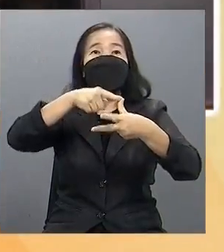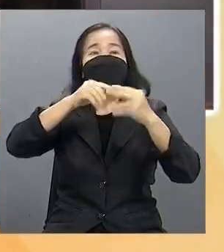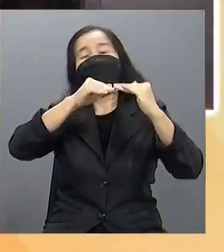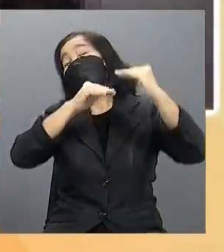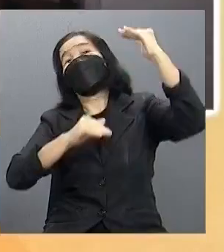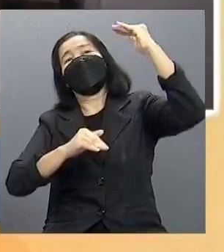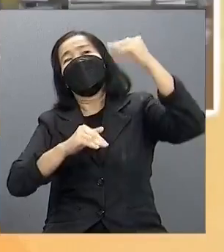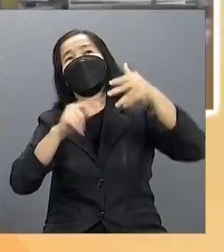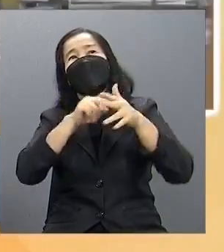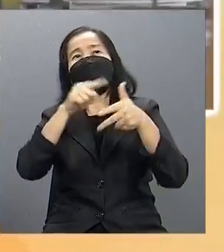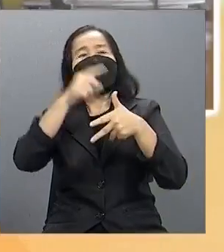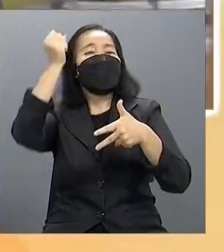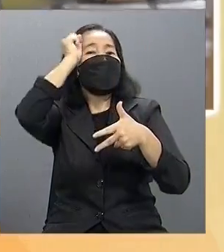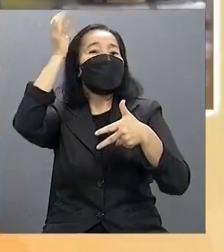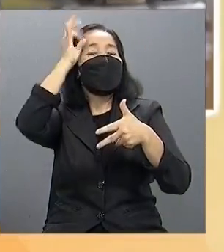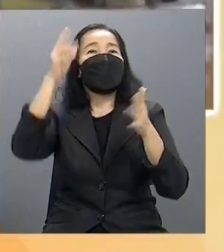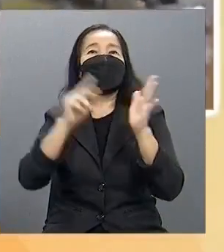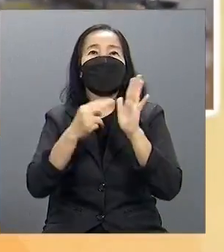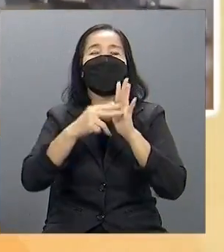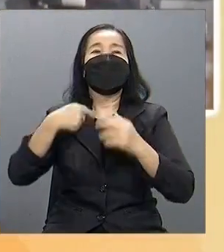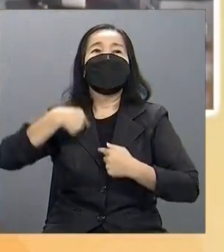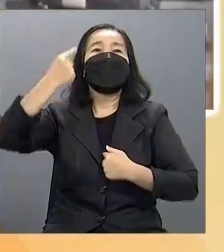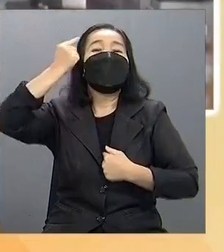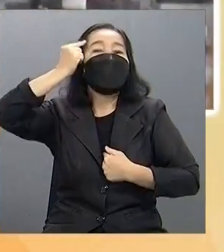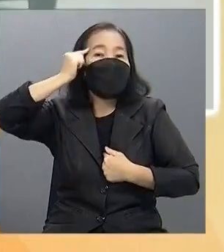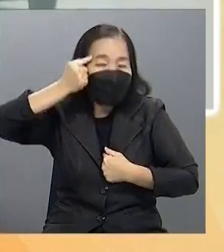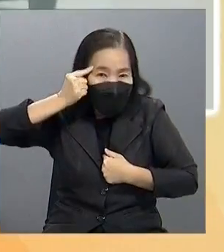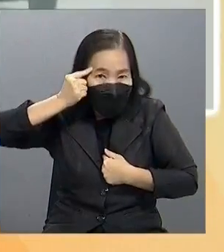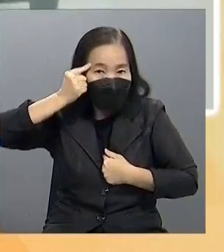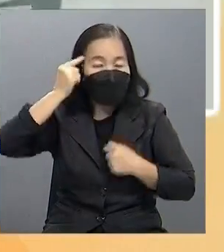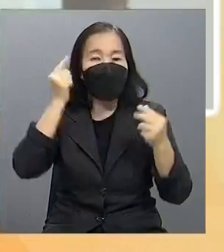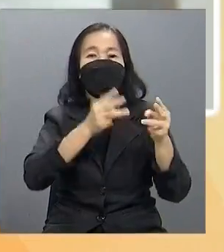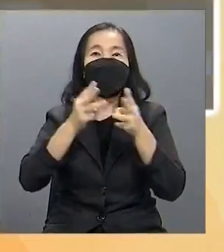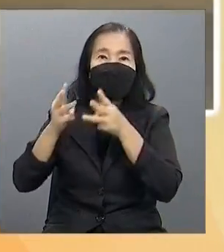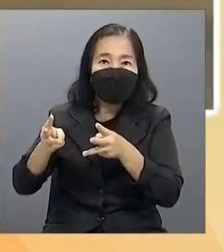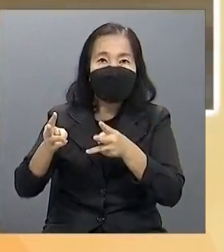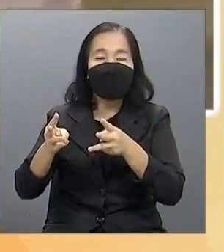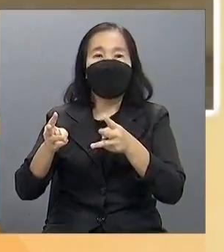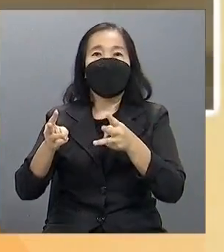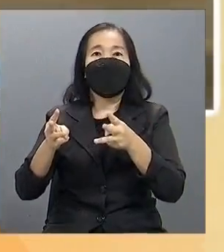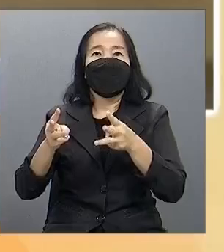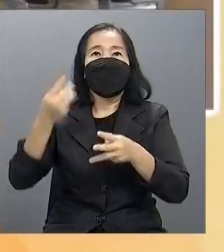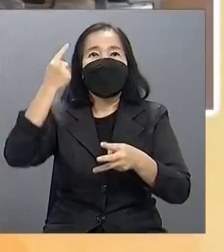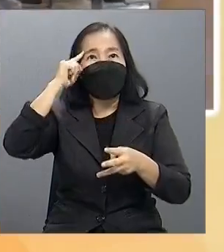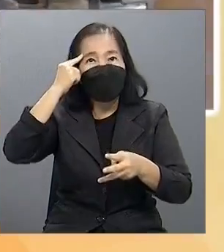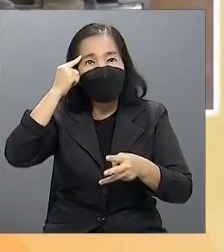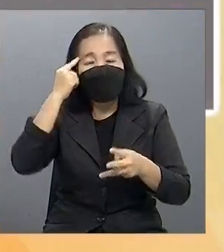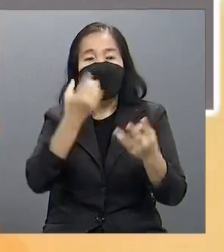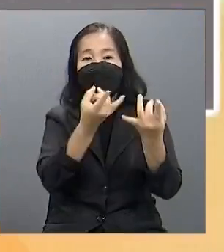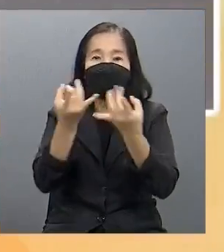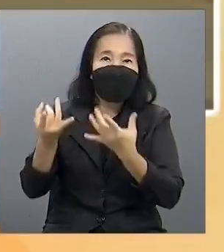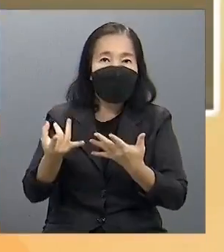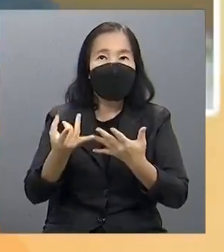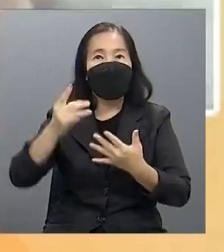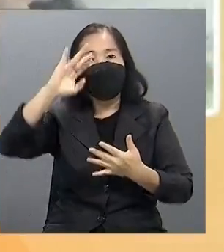ากการที่เราไม่รู้มากกว่าไม่รู้วิธีปฏิบัติแล้วไม่รู้เท่าทันโรคนี ้ มันจึงไม่รู้ว่าจะรับมือกับโรค